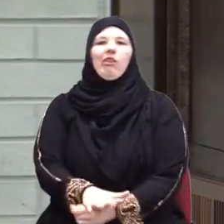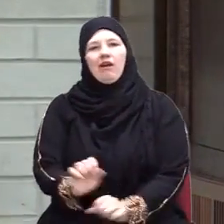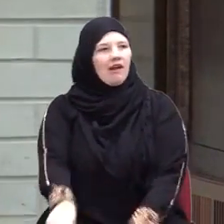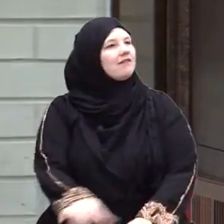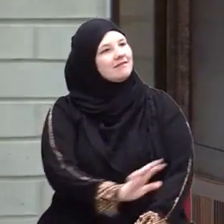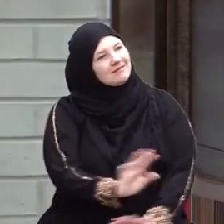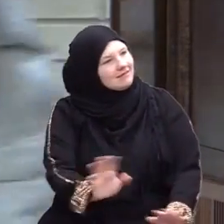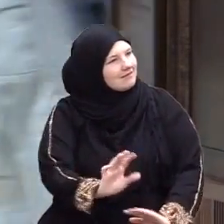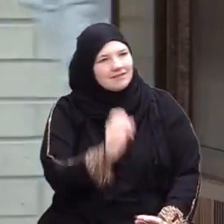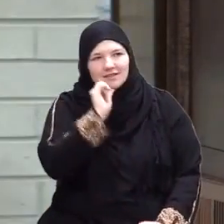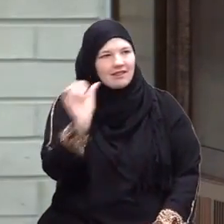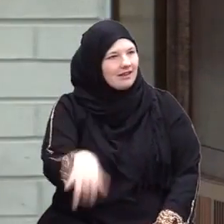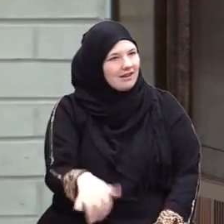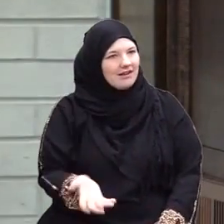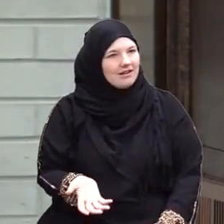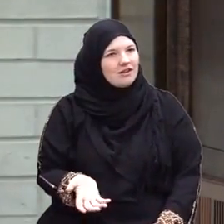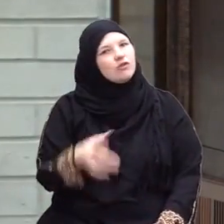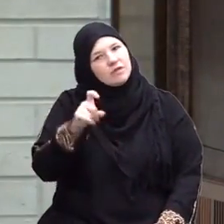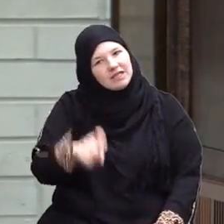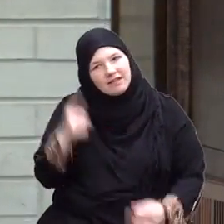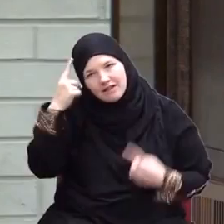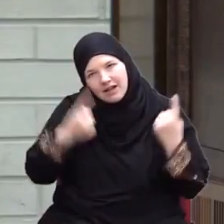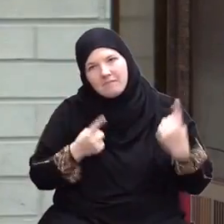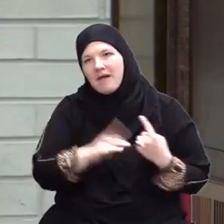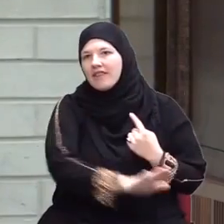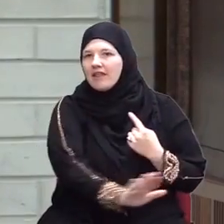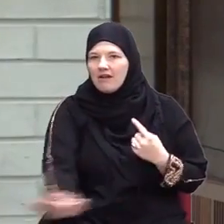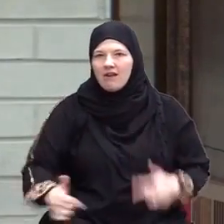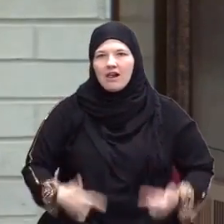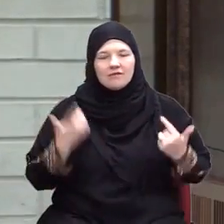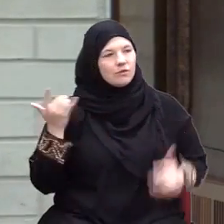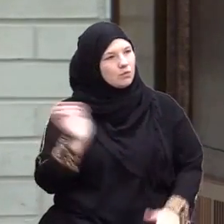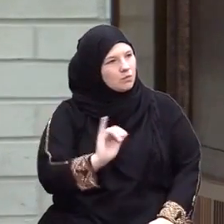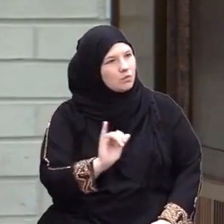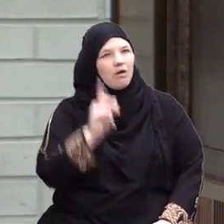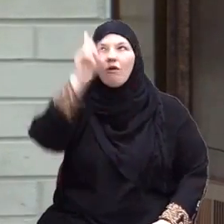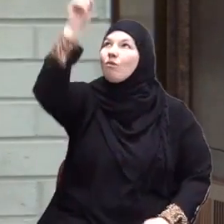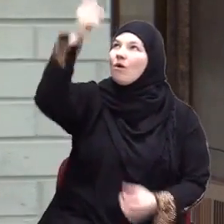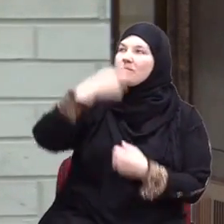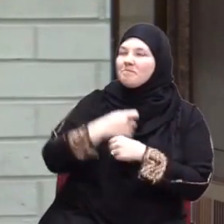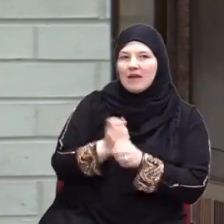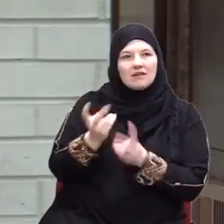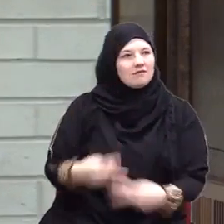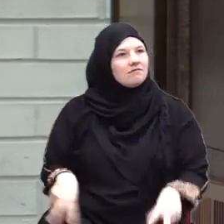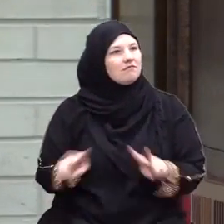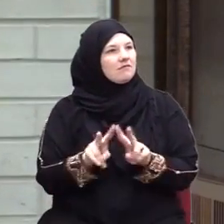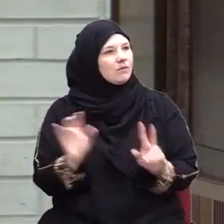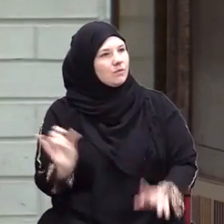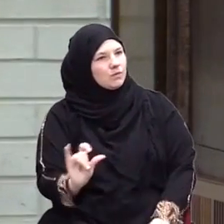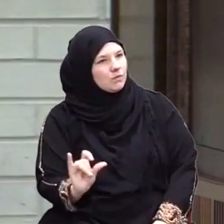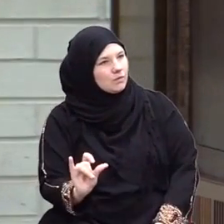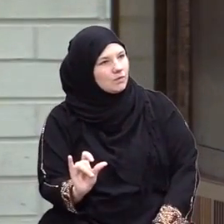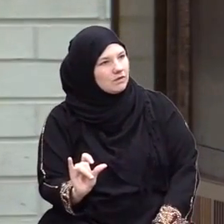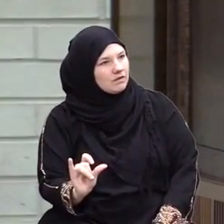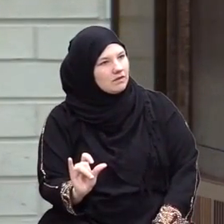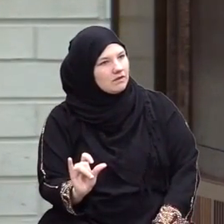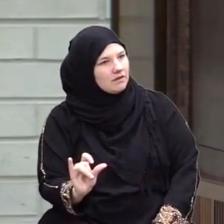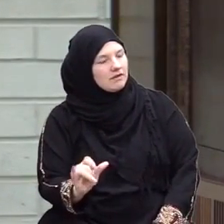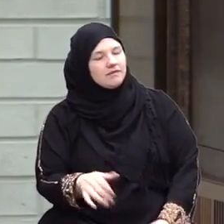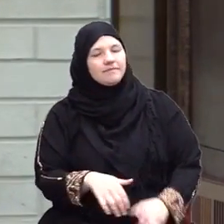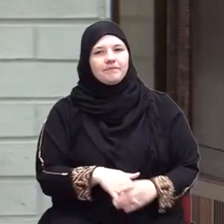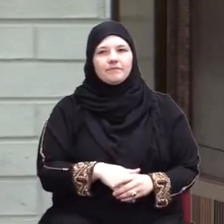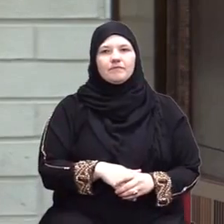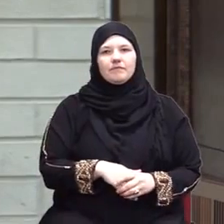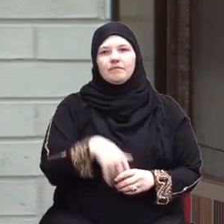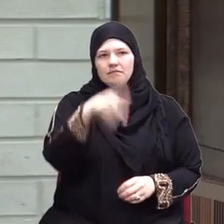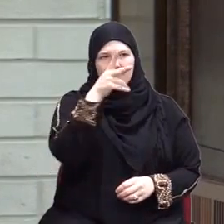لَا يَحْتِمَنَّكُمْ سُلَيْمَانُ وَجُنُودُهُ وَهُمْ لَا يَشْعُرُونَ. She's offering an excuse. That's a